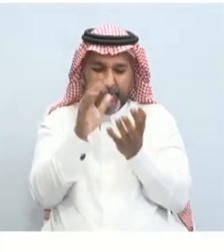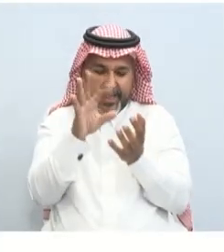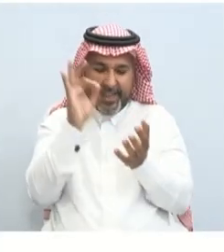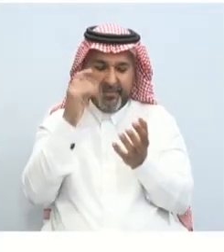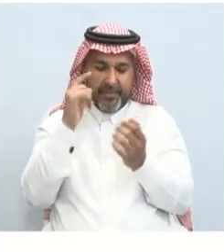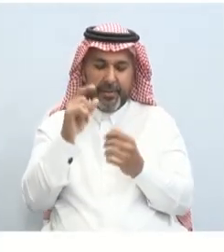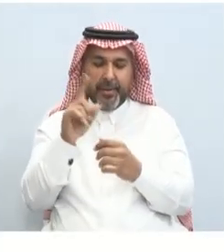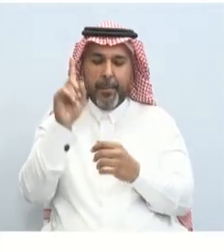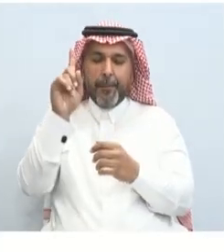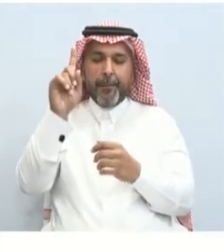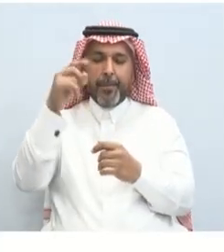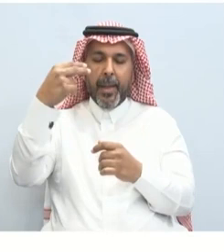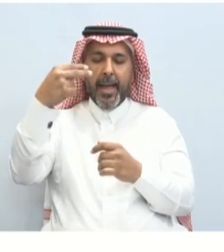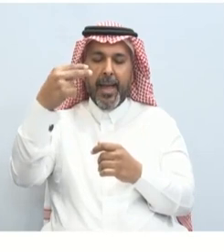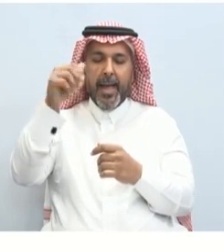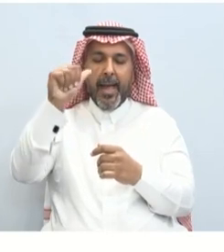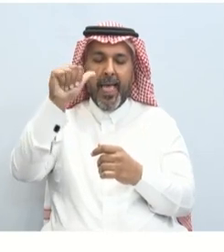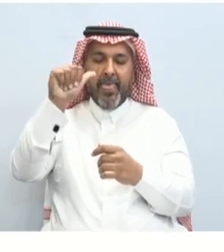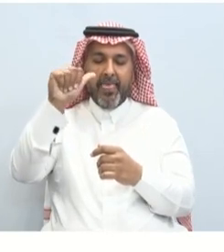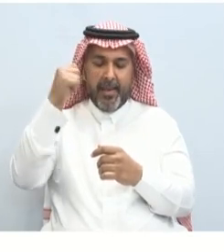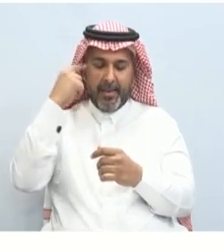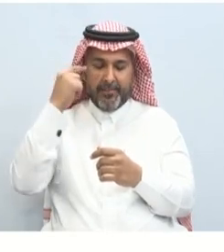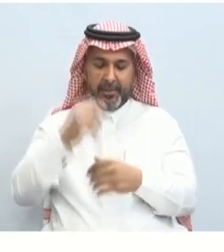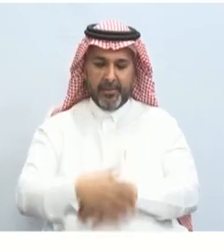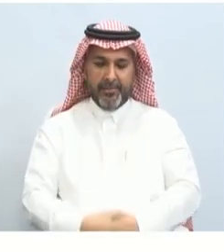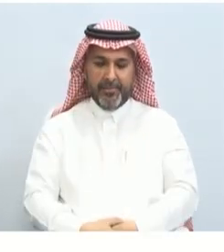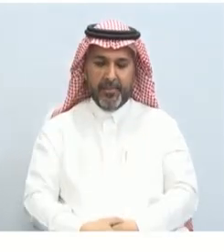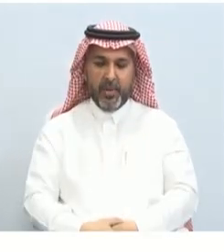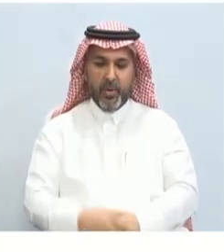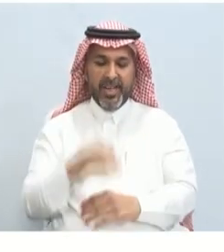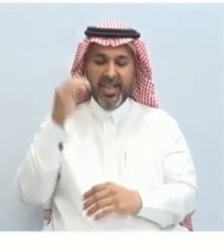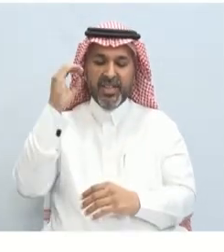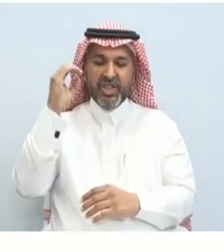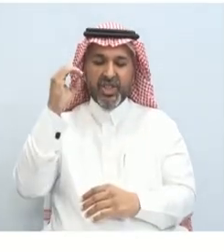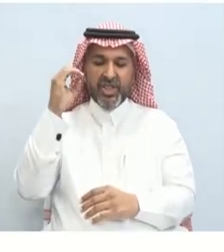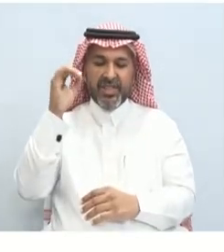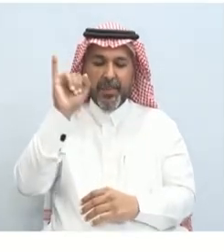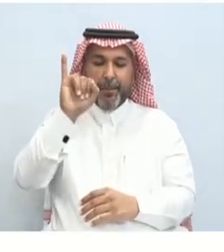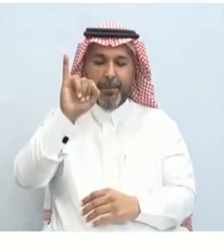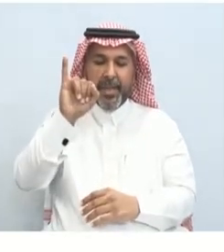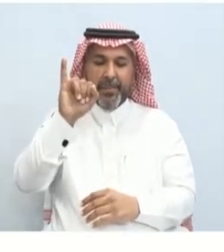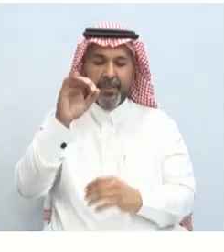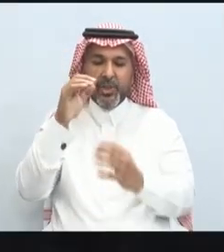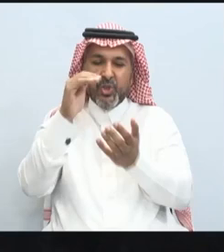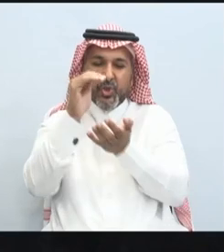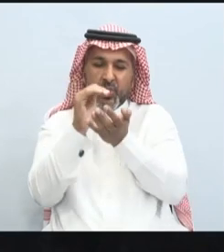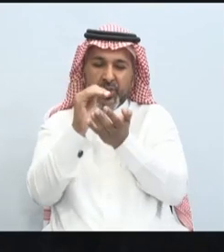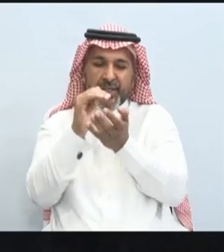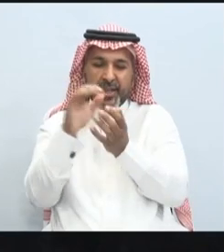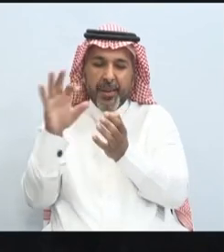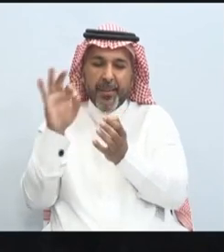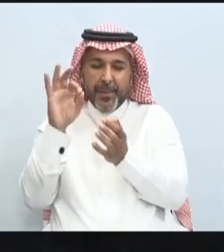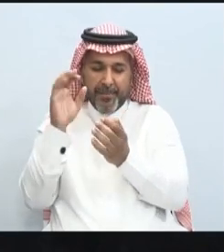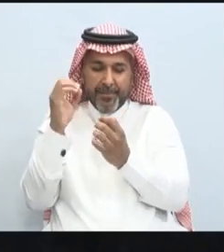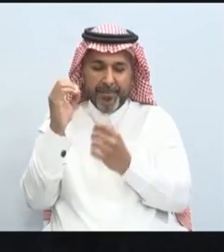بعض الطلاب جزئيه عباقره موجبه جيم ميم جيم ميم هنا جزئيه سالبه بعض